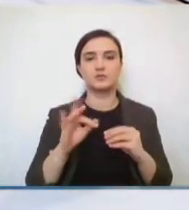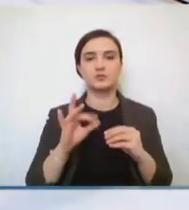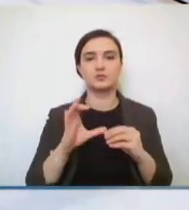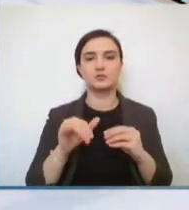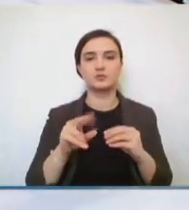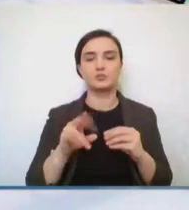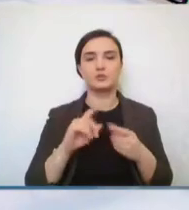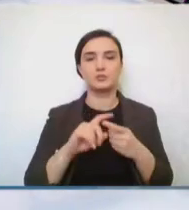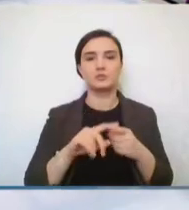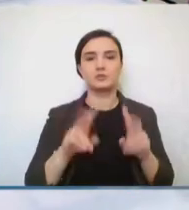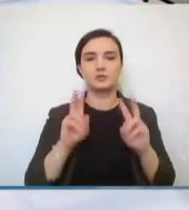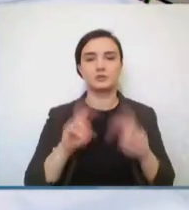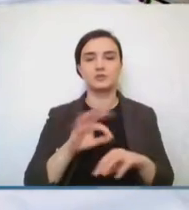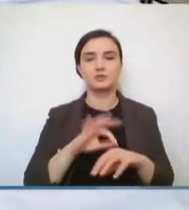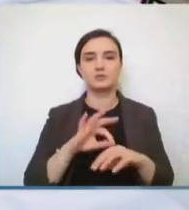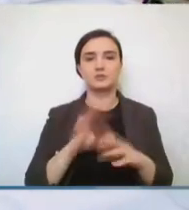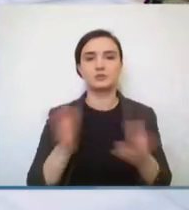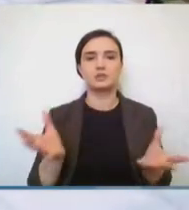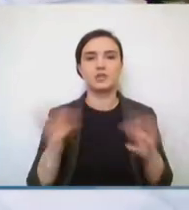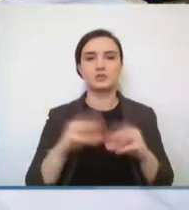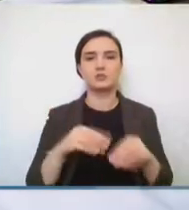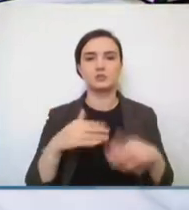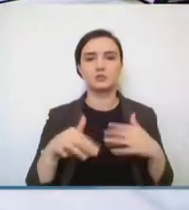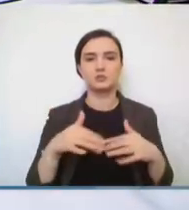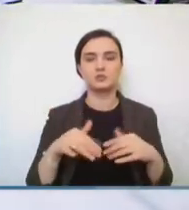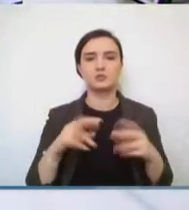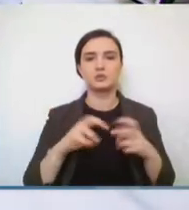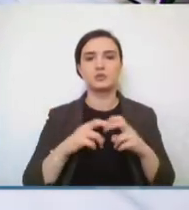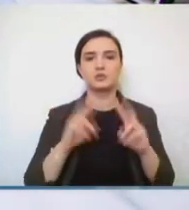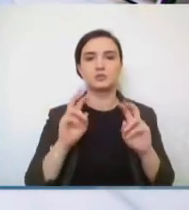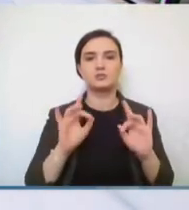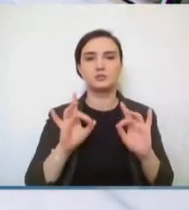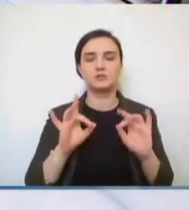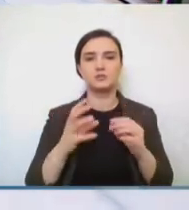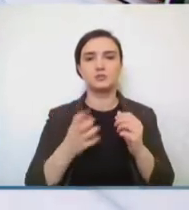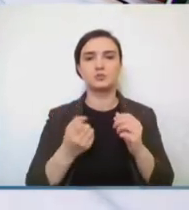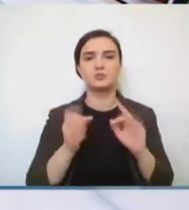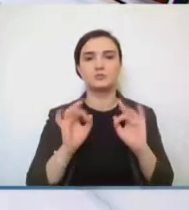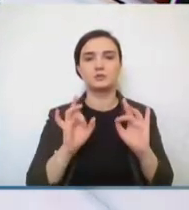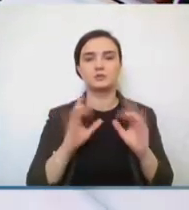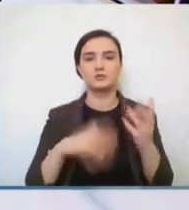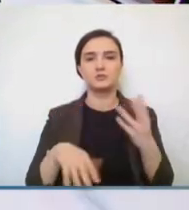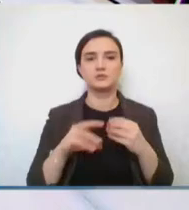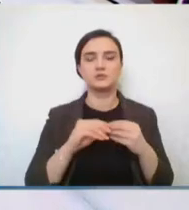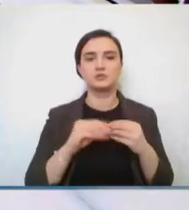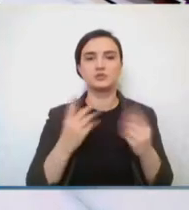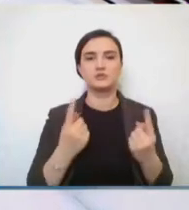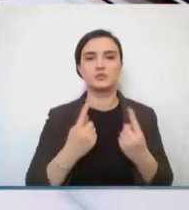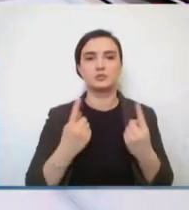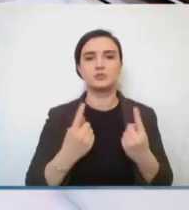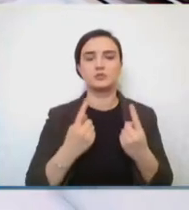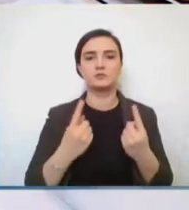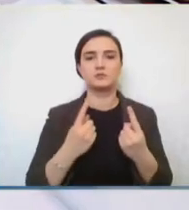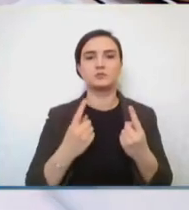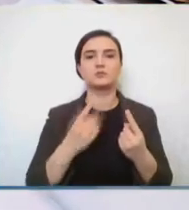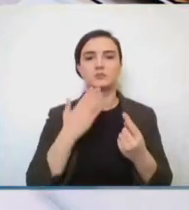დაავადებას საერთო სისუსტე, სახსრების ტკივილი, კუნთების ტკივილი, გულის არის ტკივილი ჩვეულებრივად